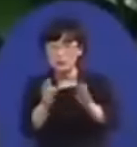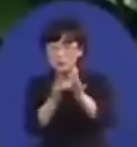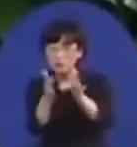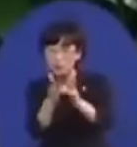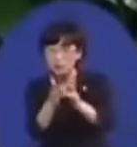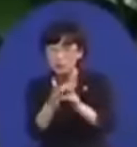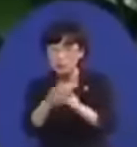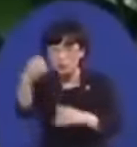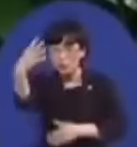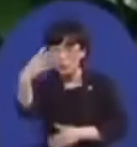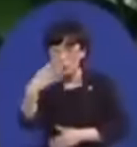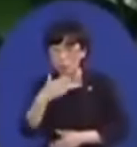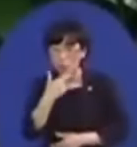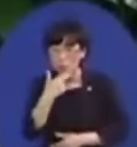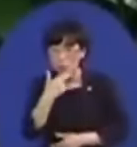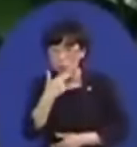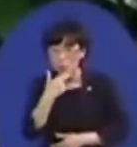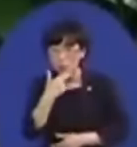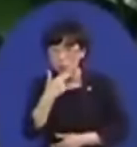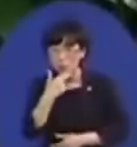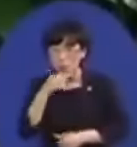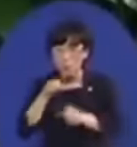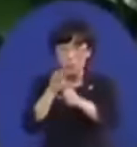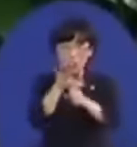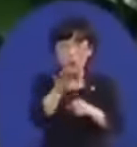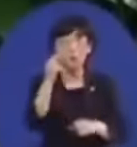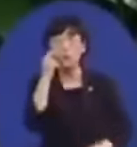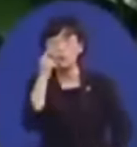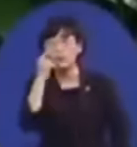않고는 빛이라고는 있을 수 없습니다. 스스로